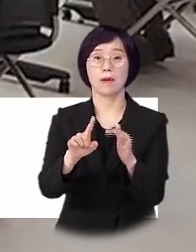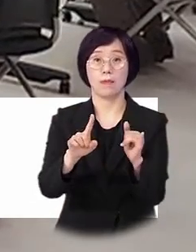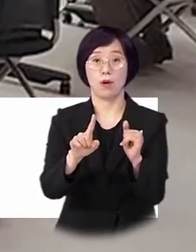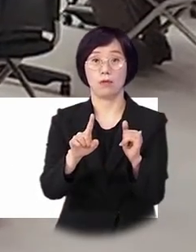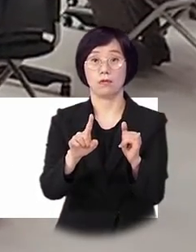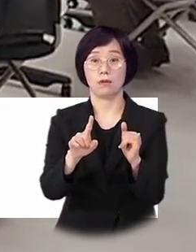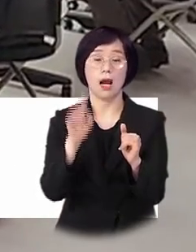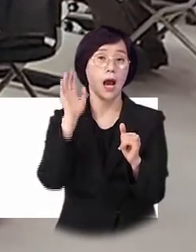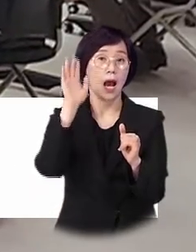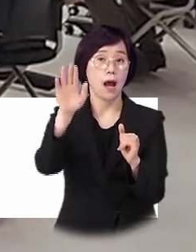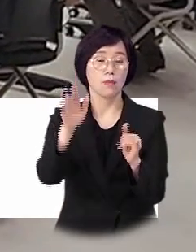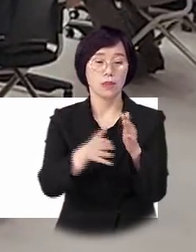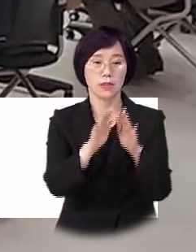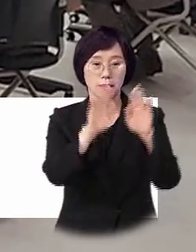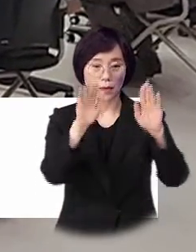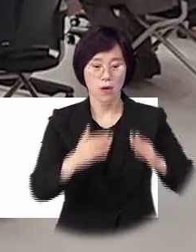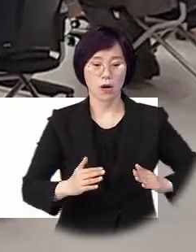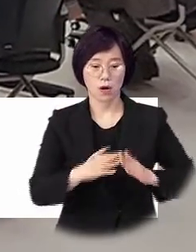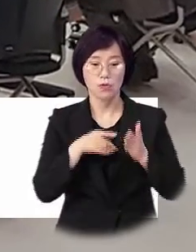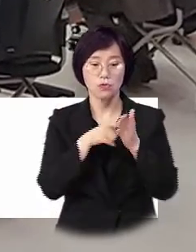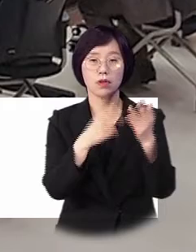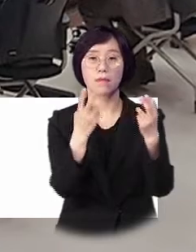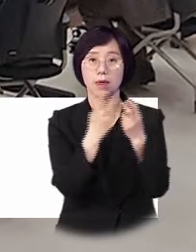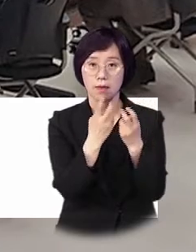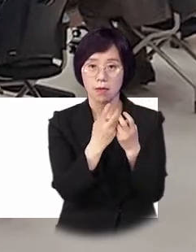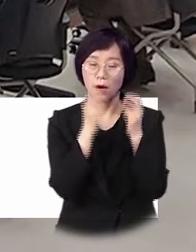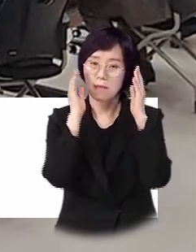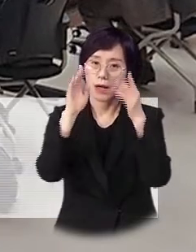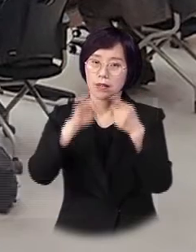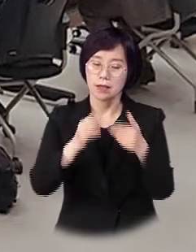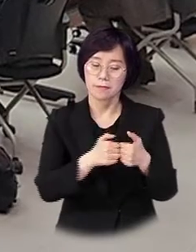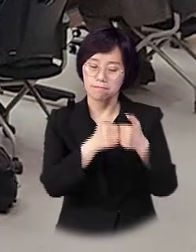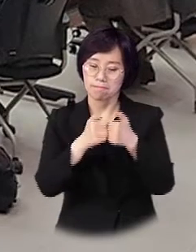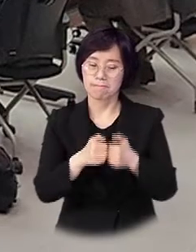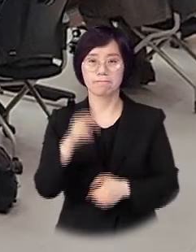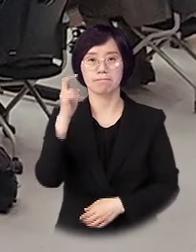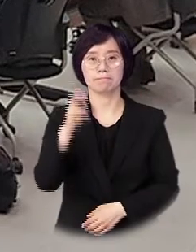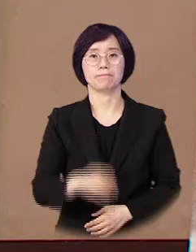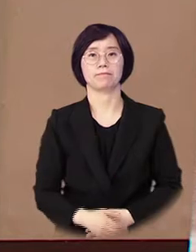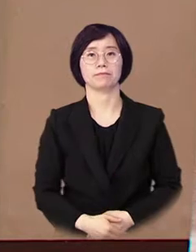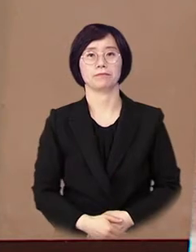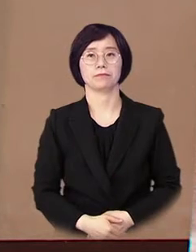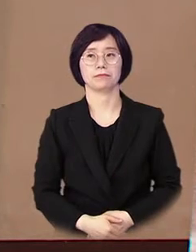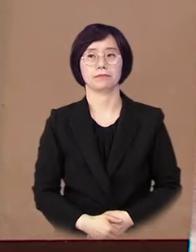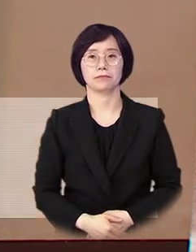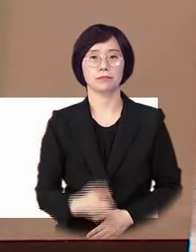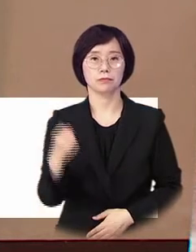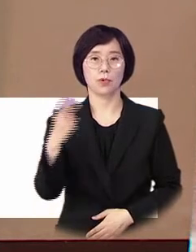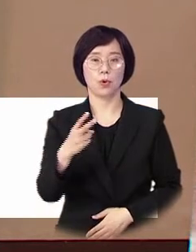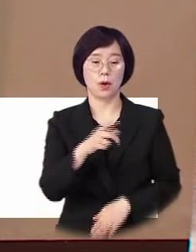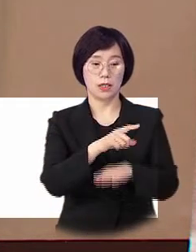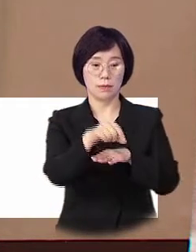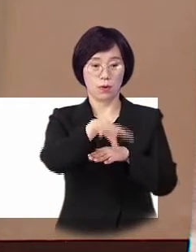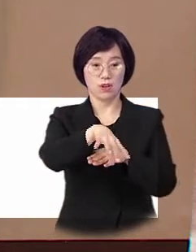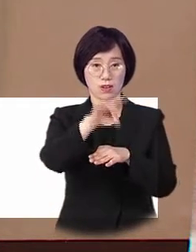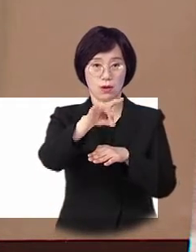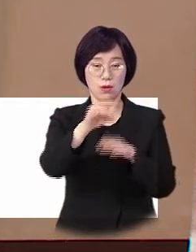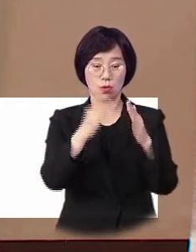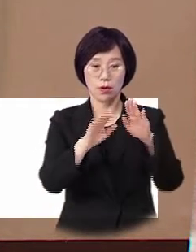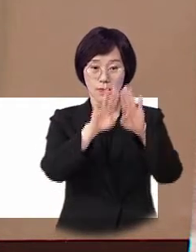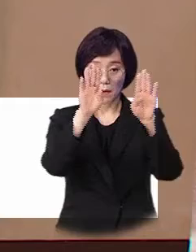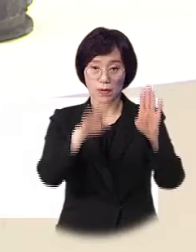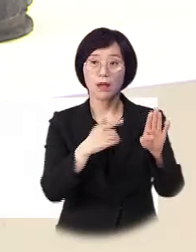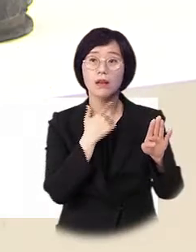앞으로 시립박물관과 지 추진 방향에 대해 심도있는 논의 를 진행합니다 아울러 비수도권 최초의 국립